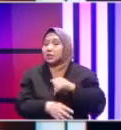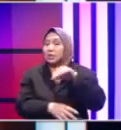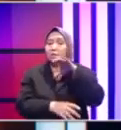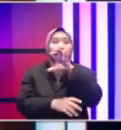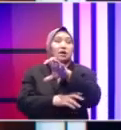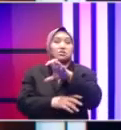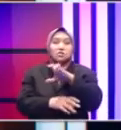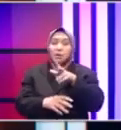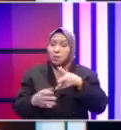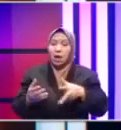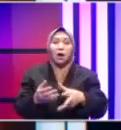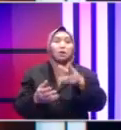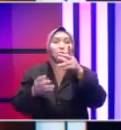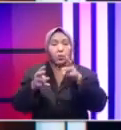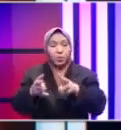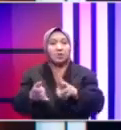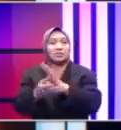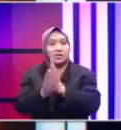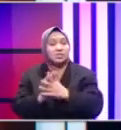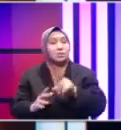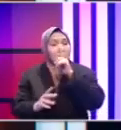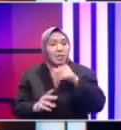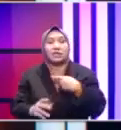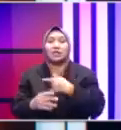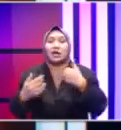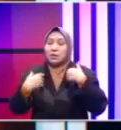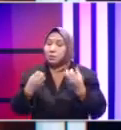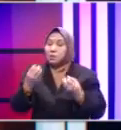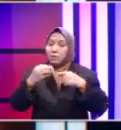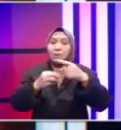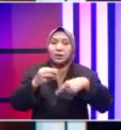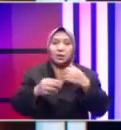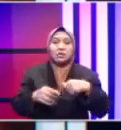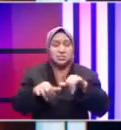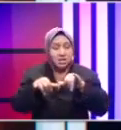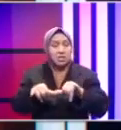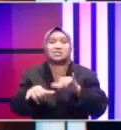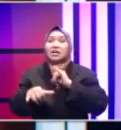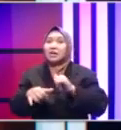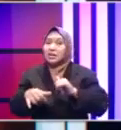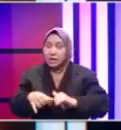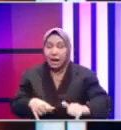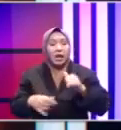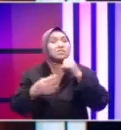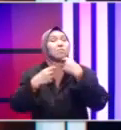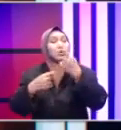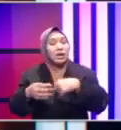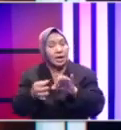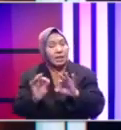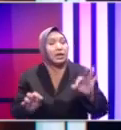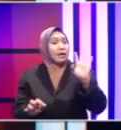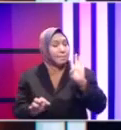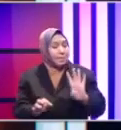tutup software tapi sebenarnya kita ada beberapa pakar yang masih sangat Sebutkan tentang ayah yang keempat Ya